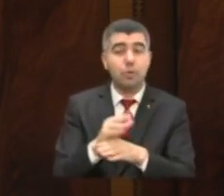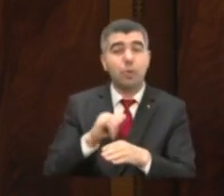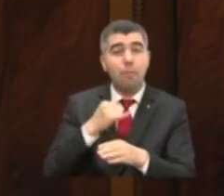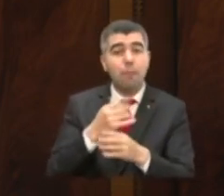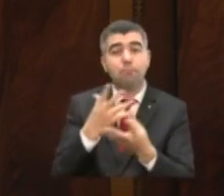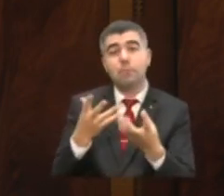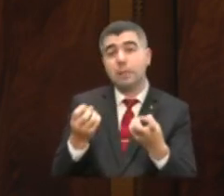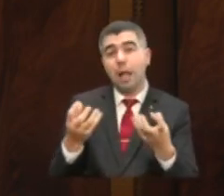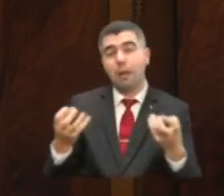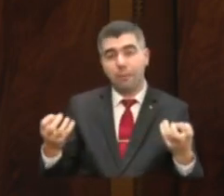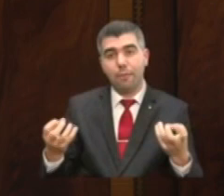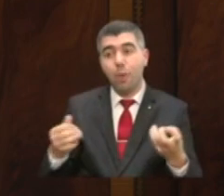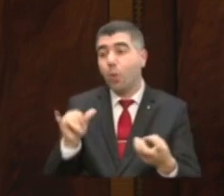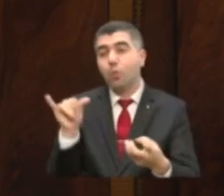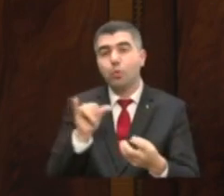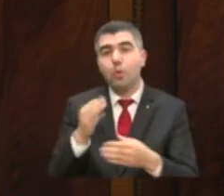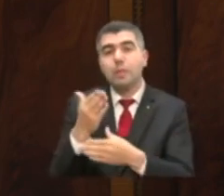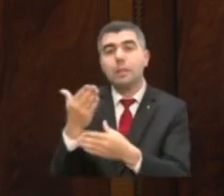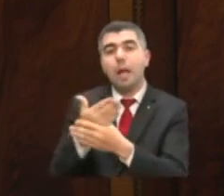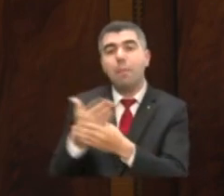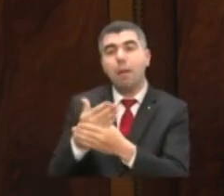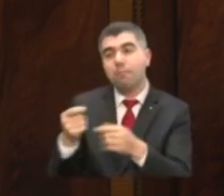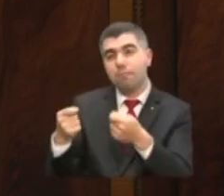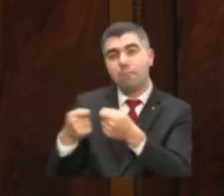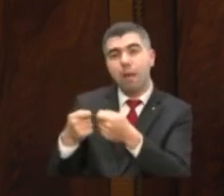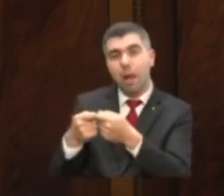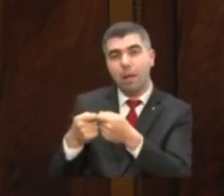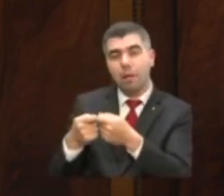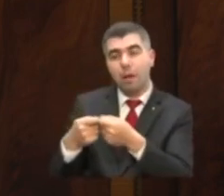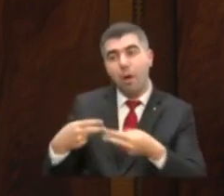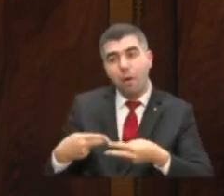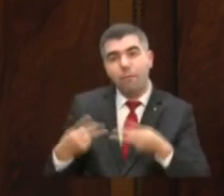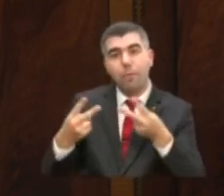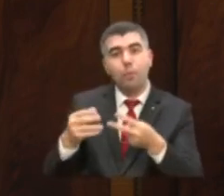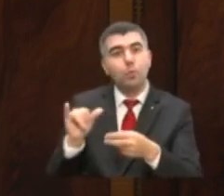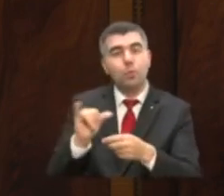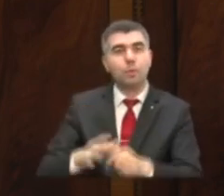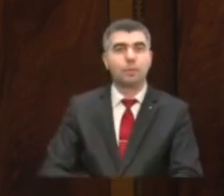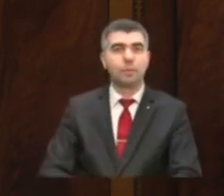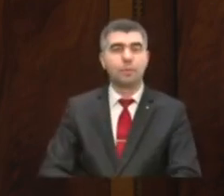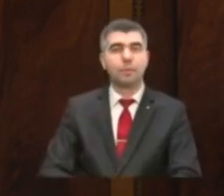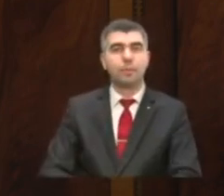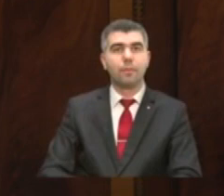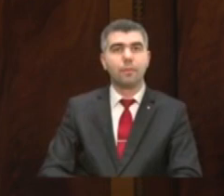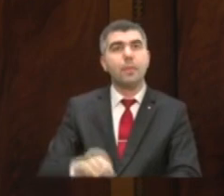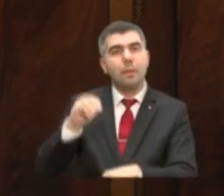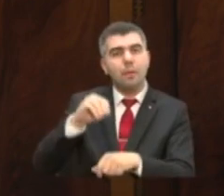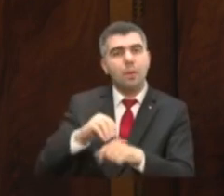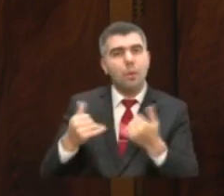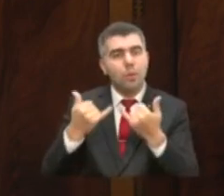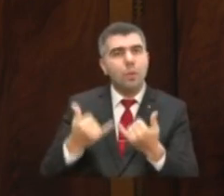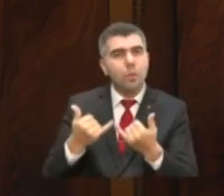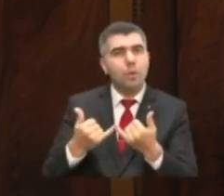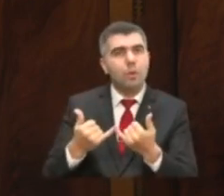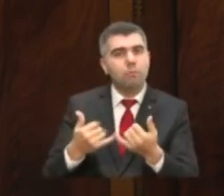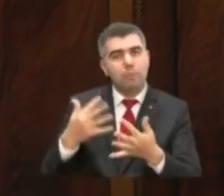الوقوف على الأسباب وراء هذه الظاهرة المخيفة. عندنا معطيات اليوم السيد رئيس الحكومة